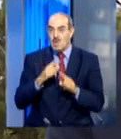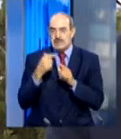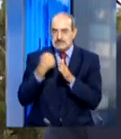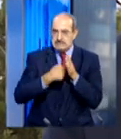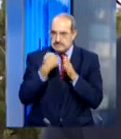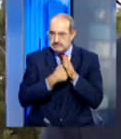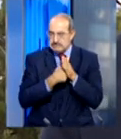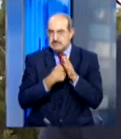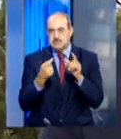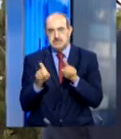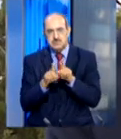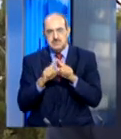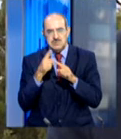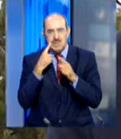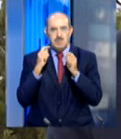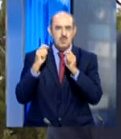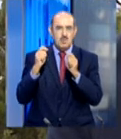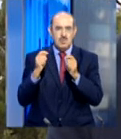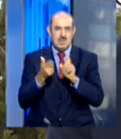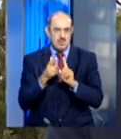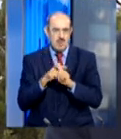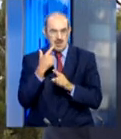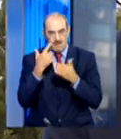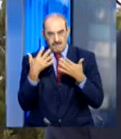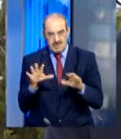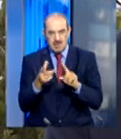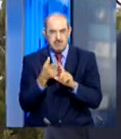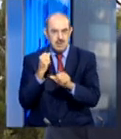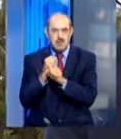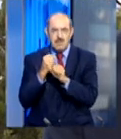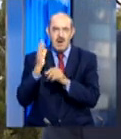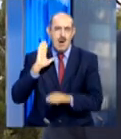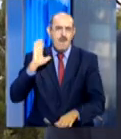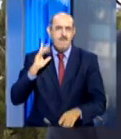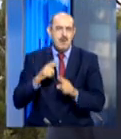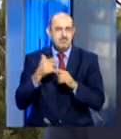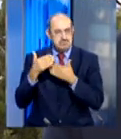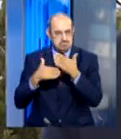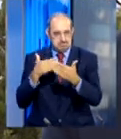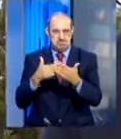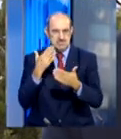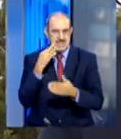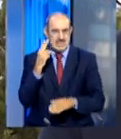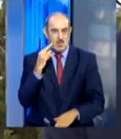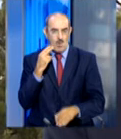جهودها ونظير أيضا دبلوماسيتها التي حققت فيما مضى على مر مراحل تاريخية